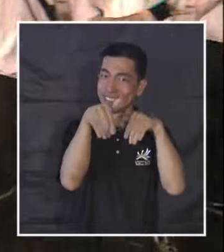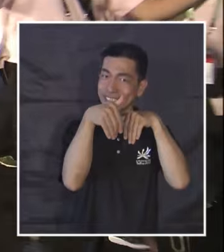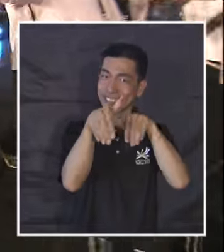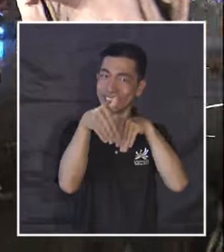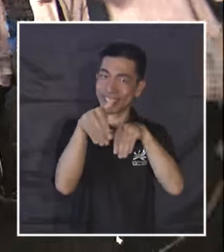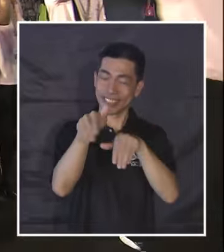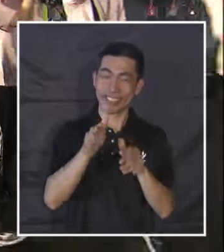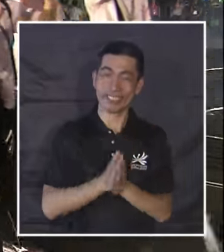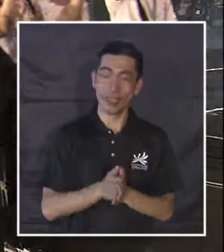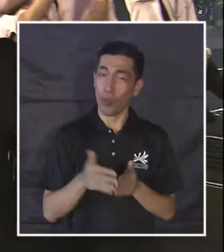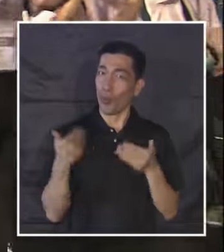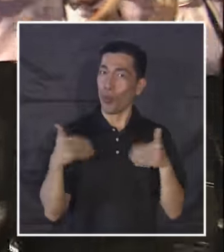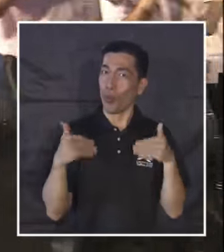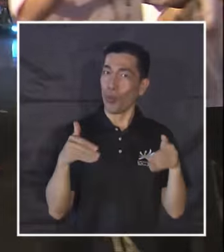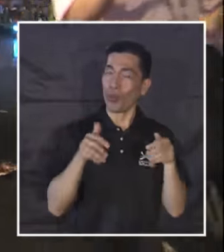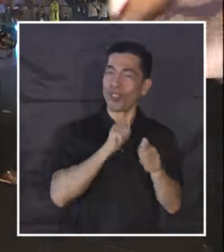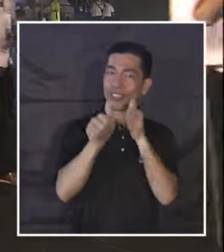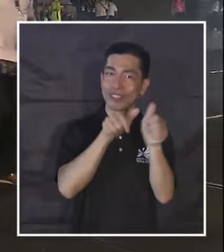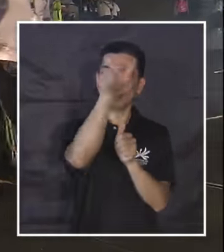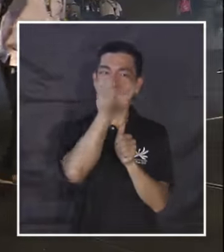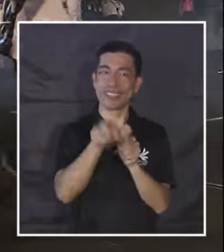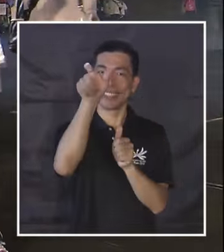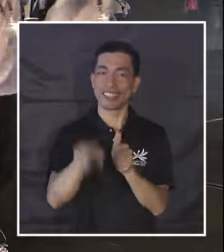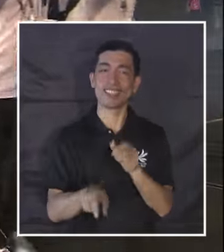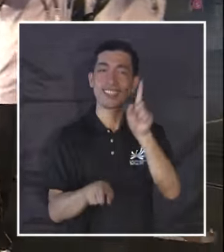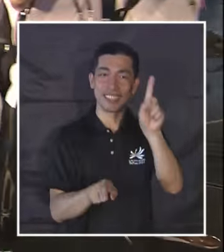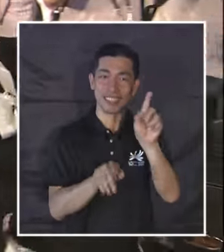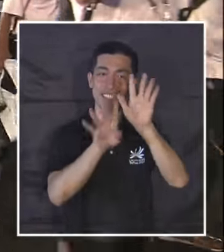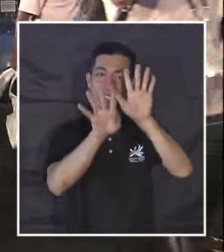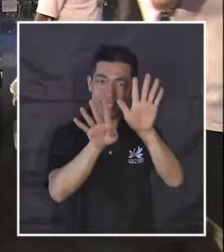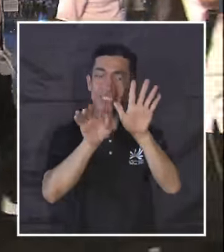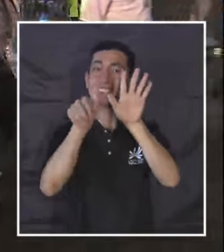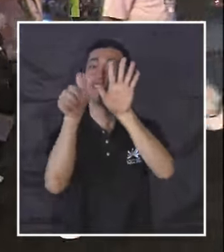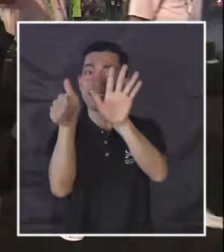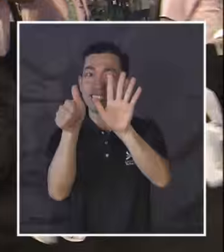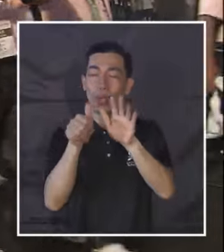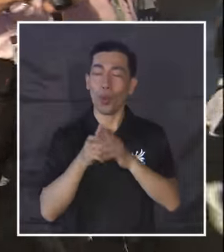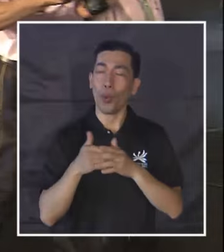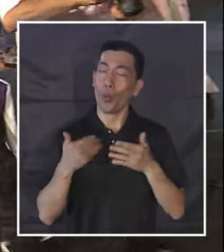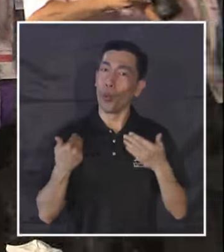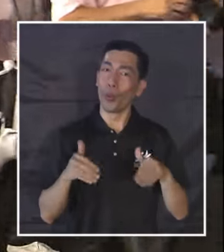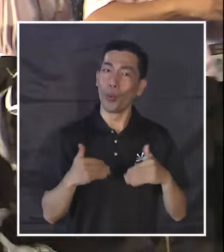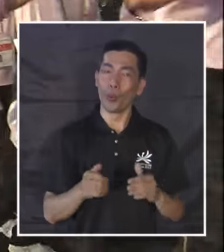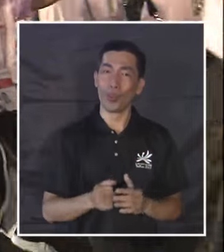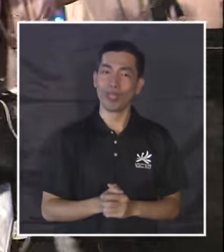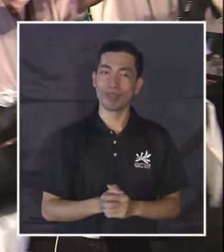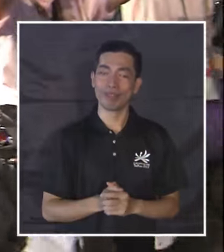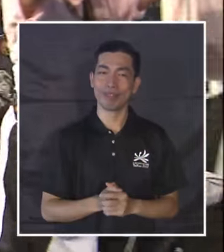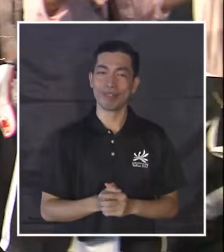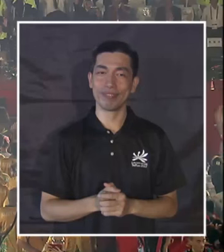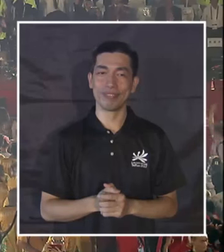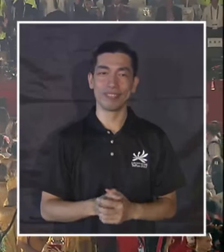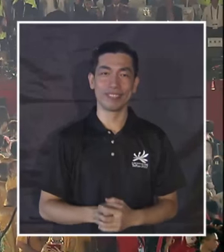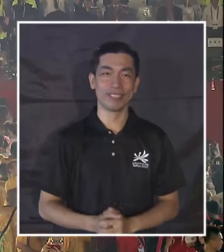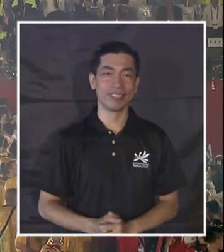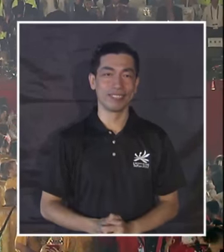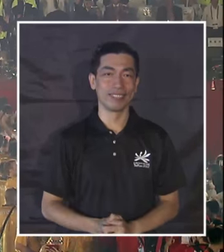共有196位选手参加2015年的听障运动会，